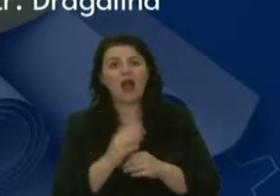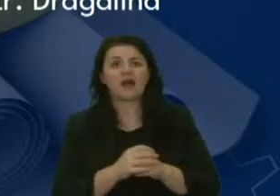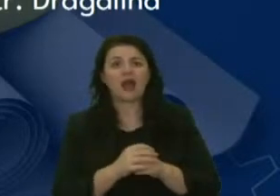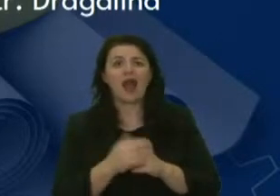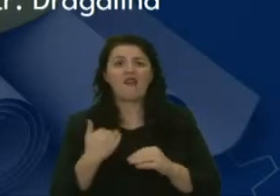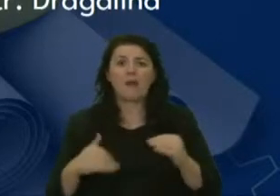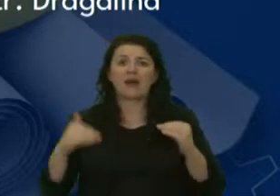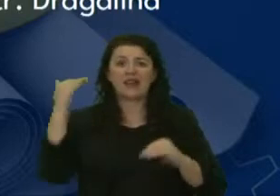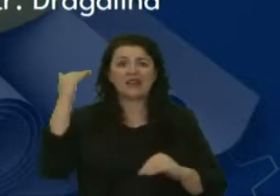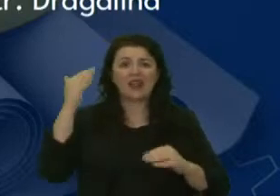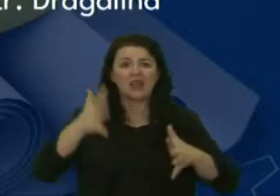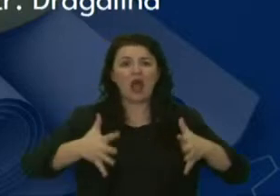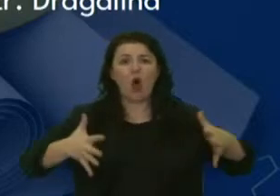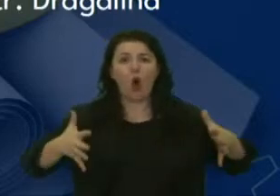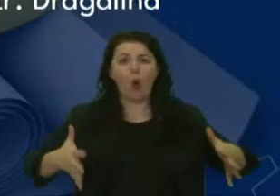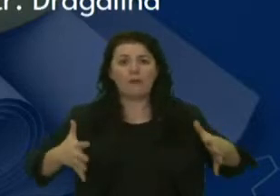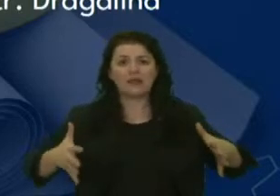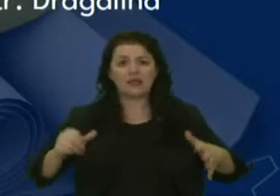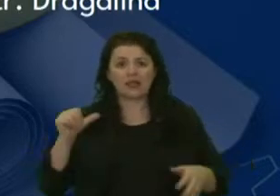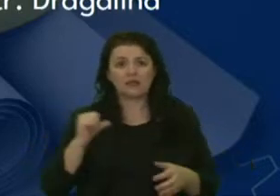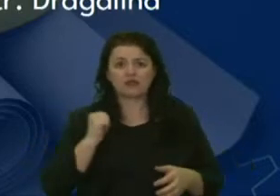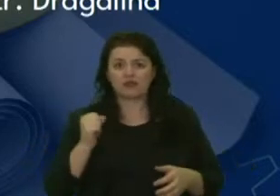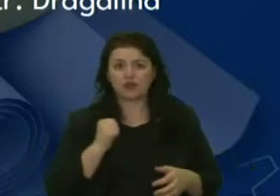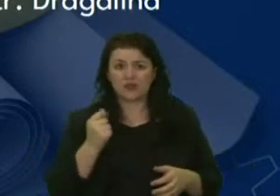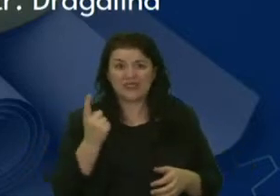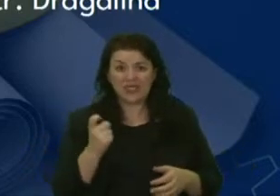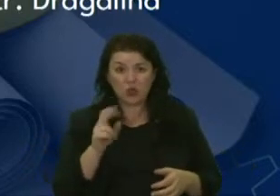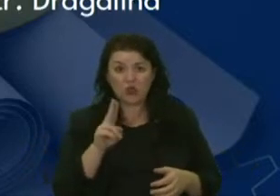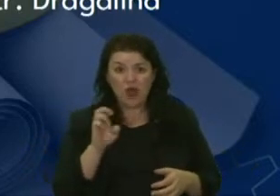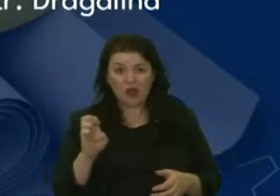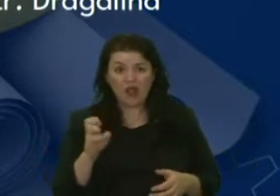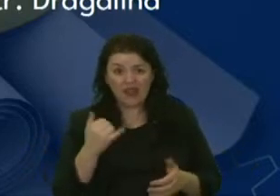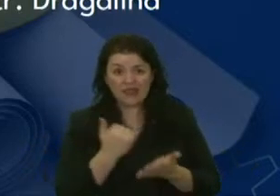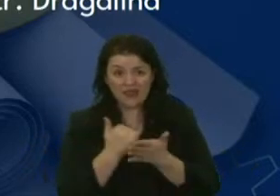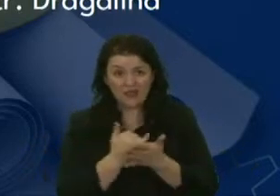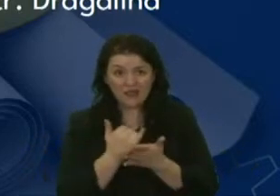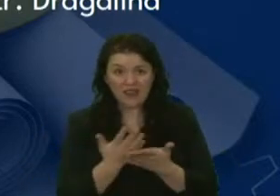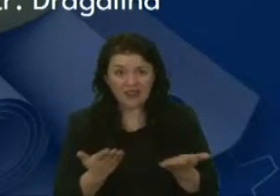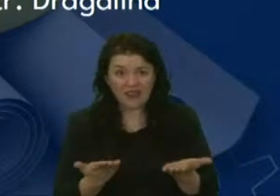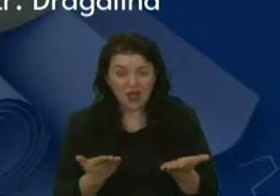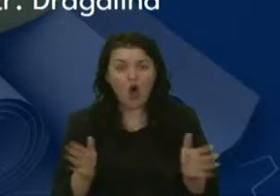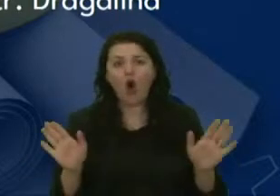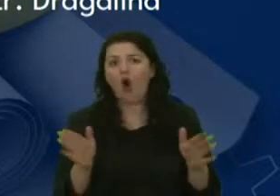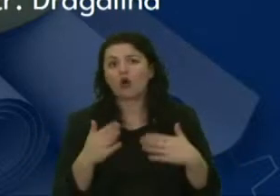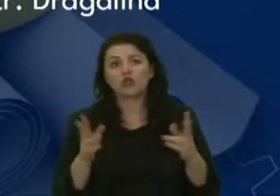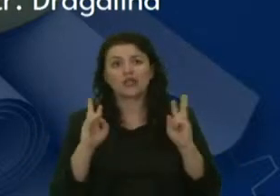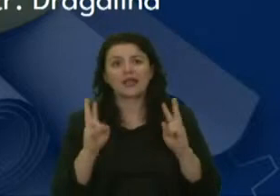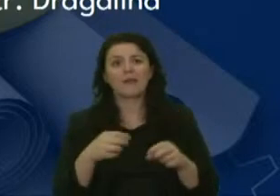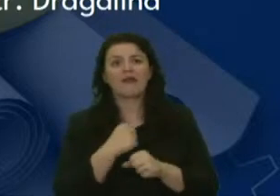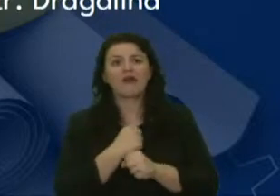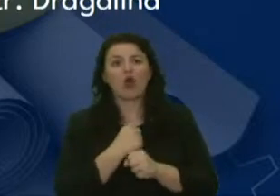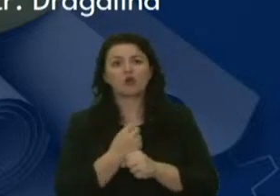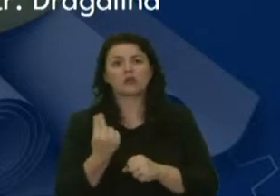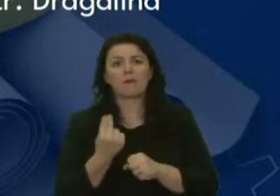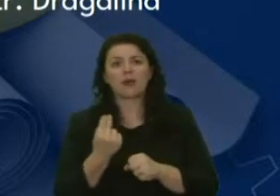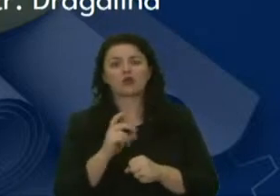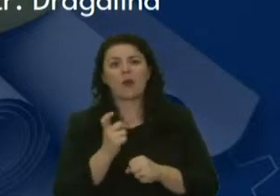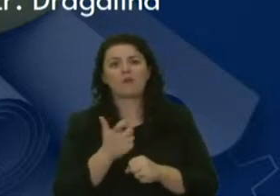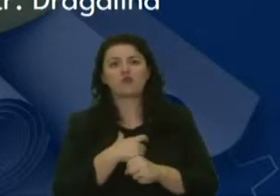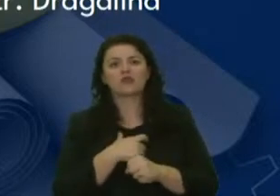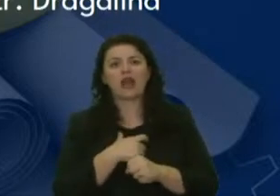cea mai înaltă rată de obezitate la adolescenți din Uniunea Europeană e realitate și atunci orice trebuie făcut pentru a i